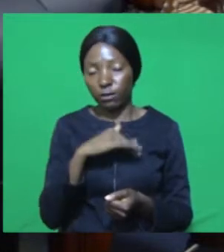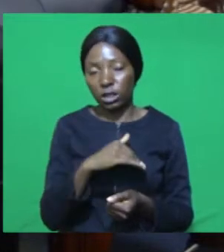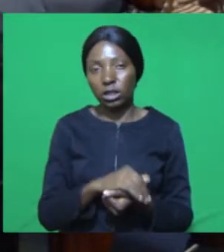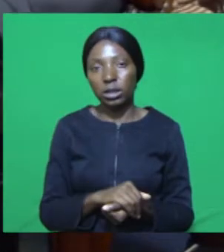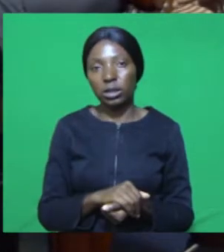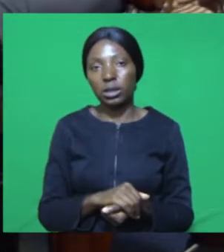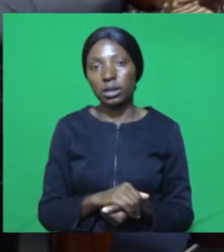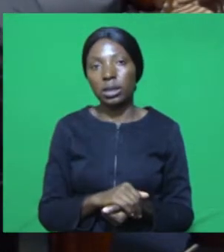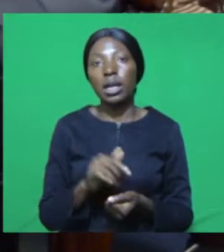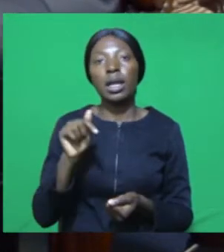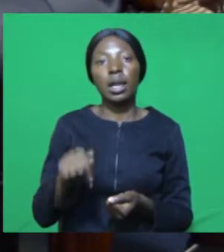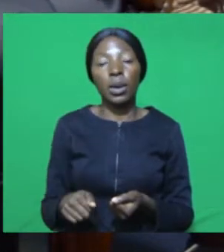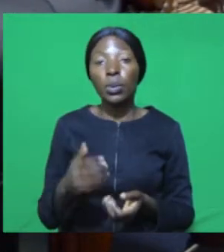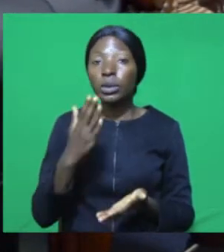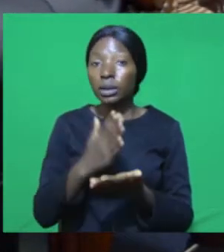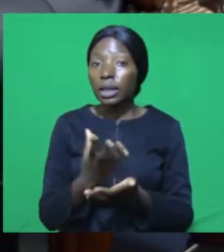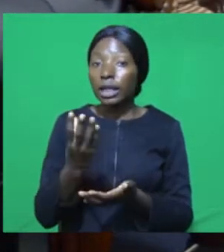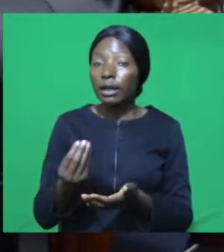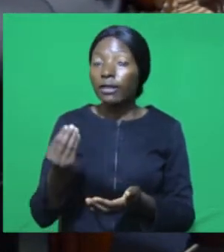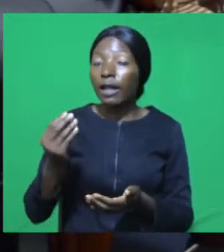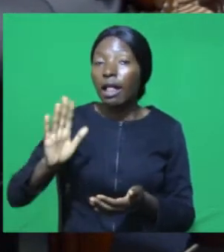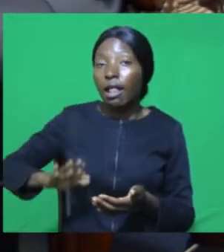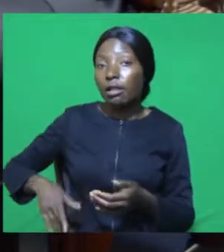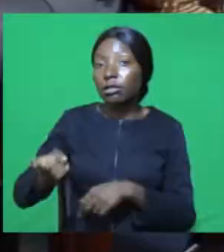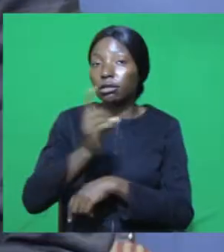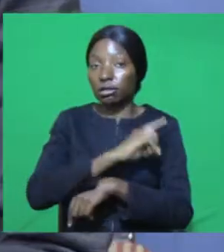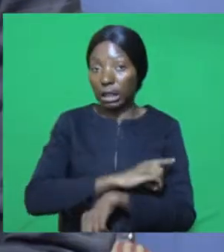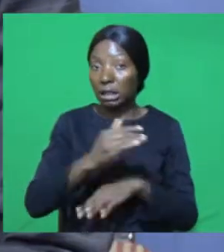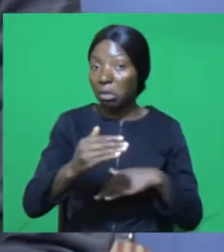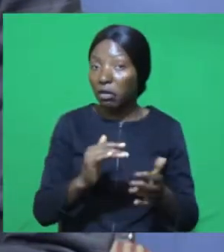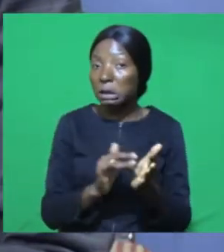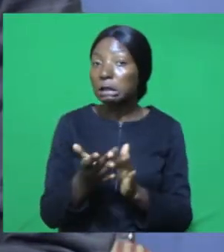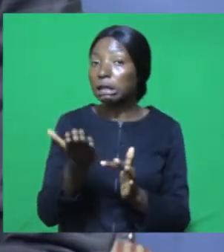2,300 years. Tinenge tapinda munguva yekupedzisira.